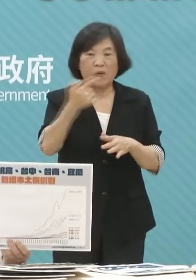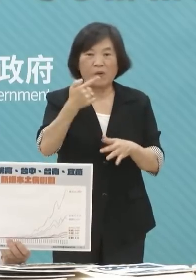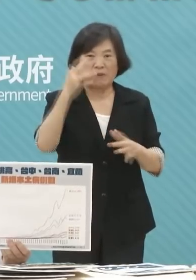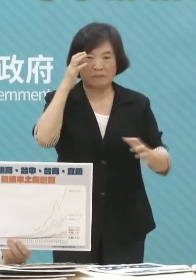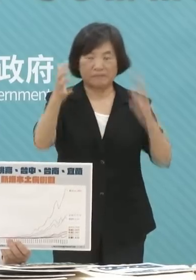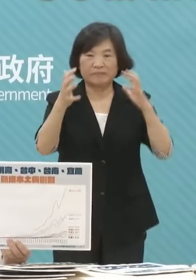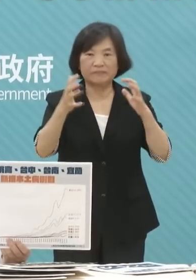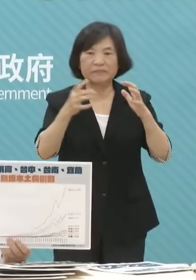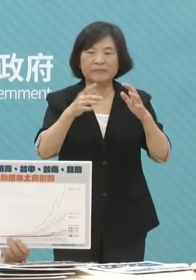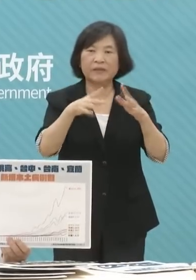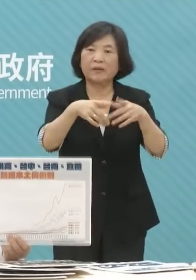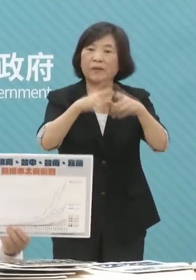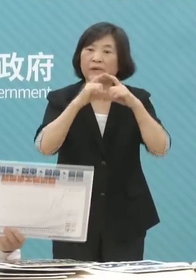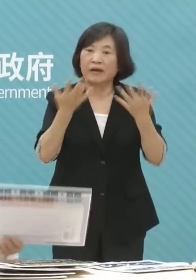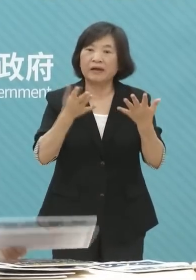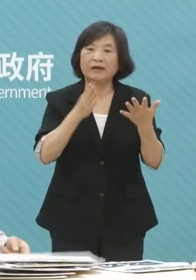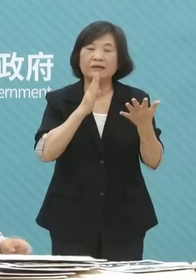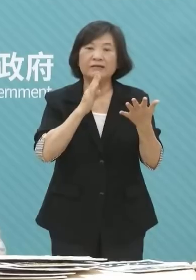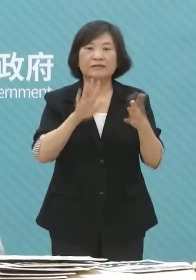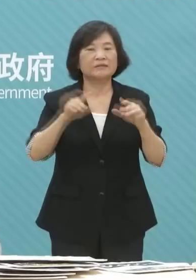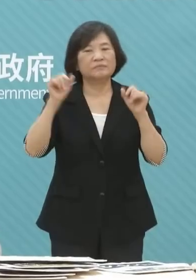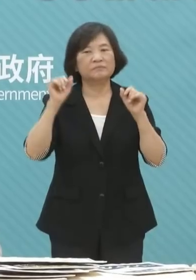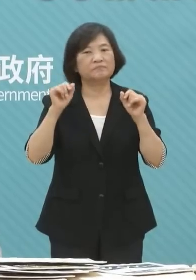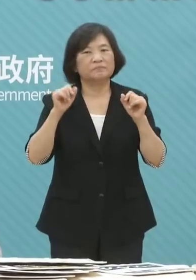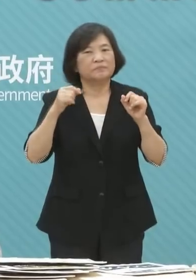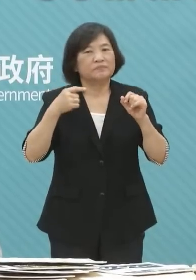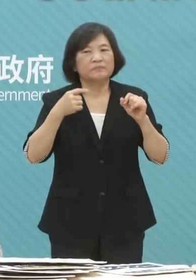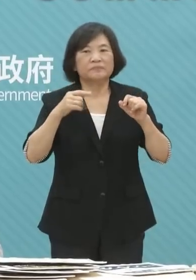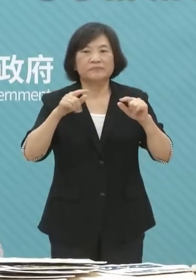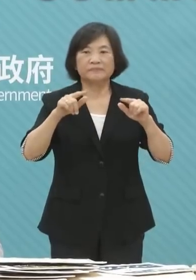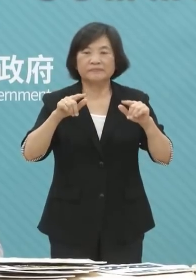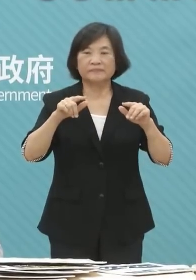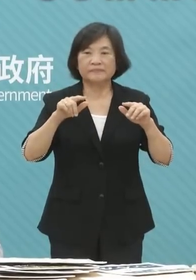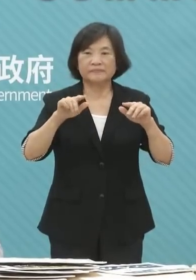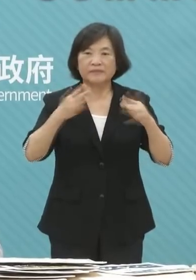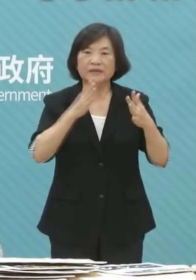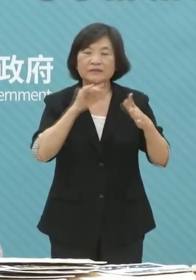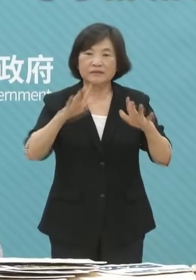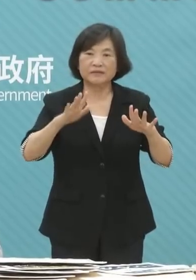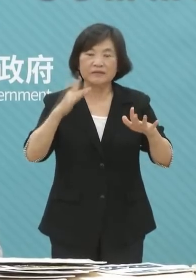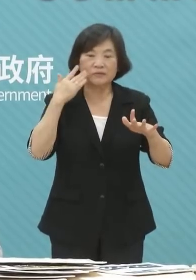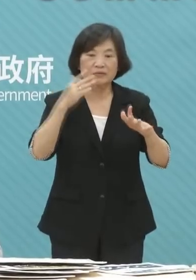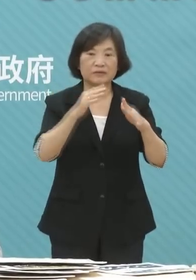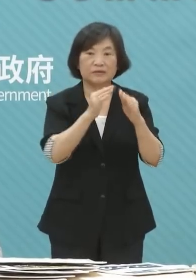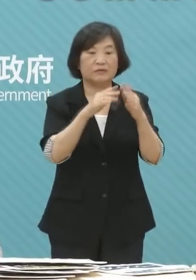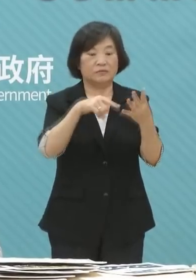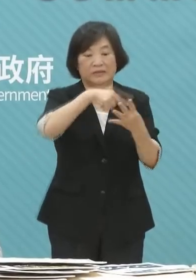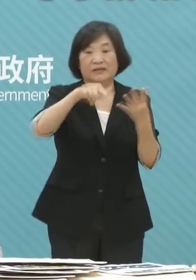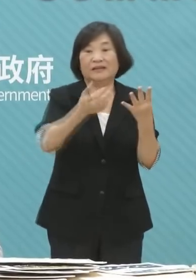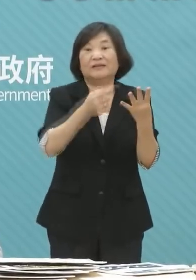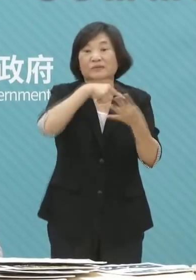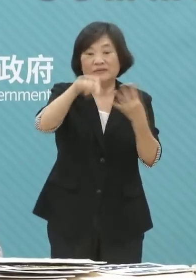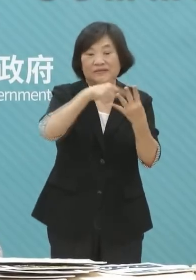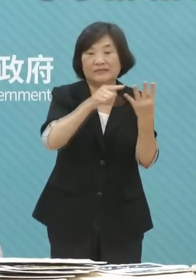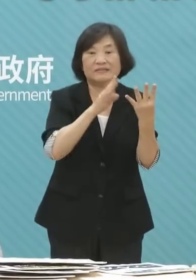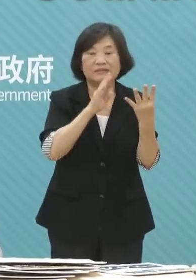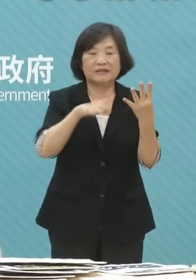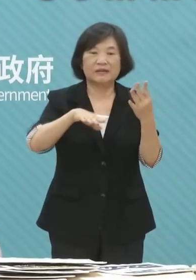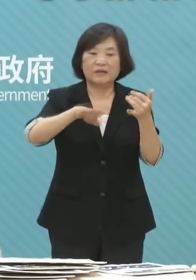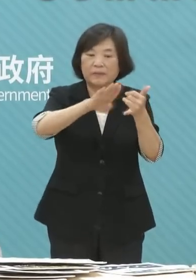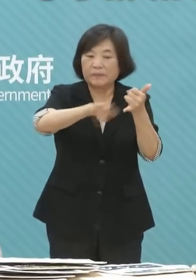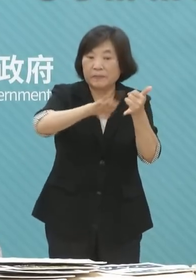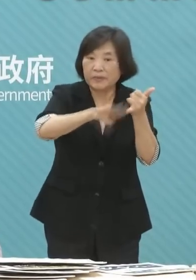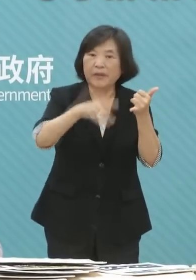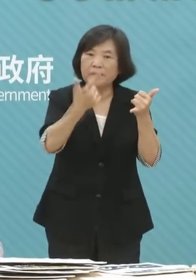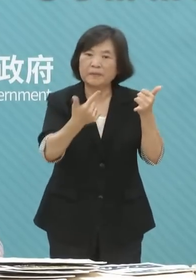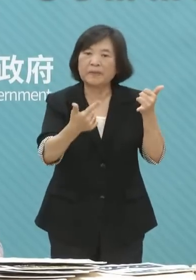是不同的地方红红不一样，所以应该来讲是首都生活圈会先上来，然后那个中南部他们也比较